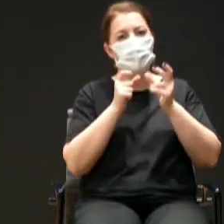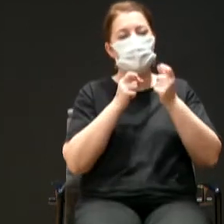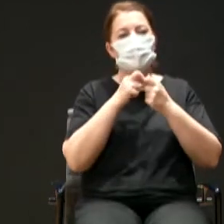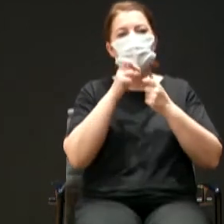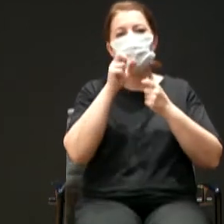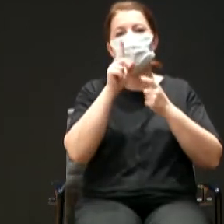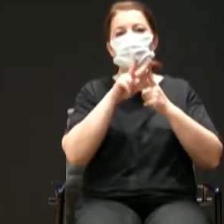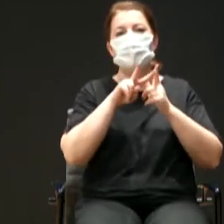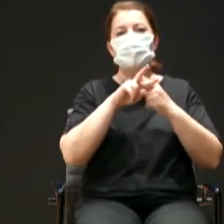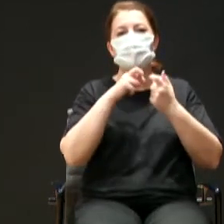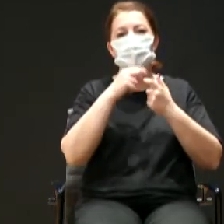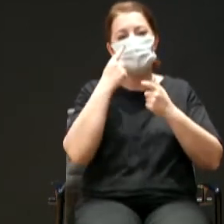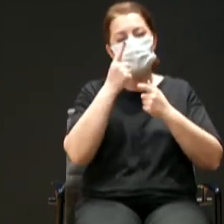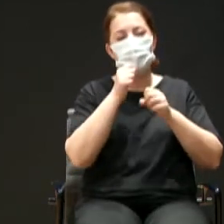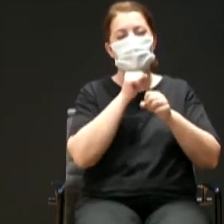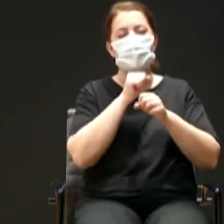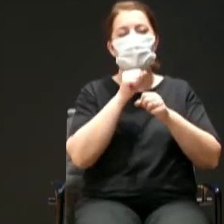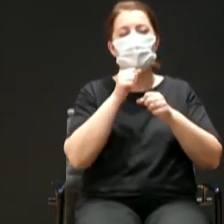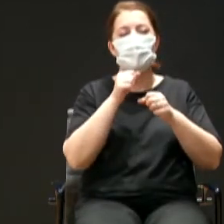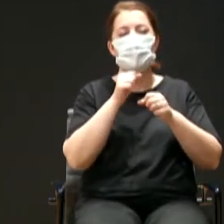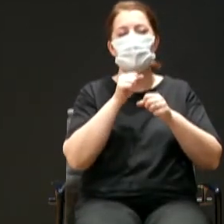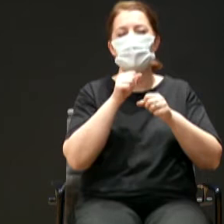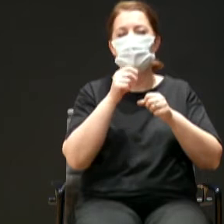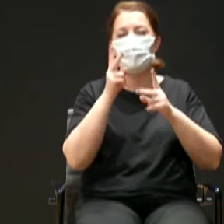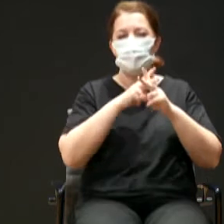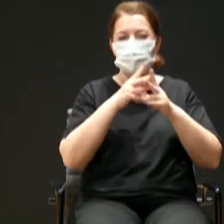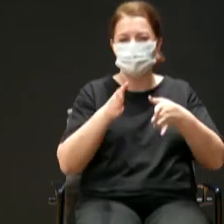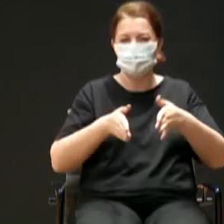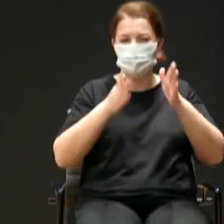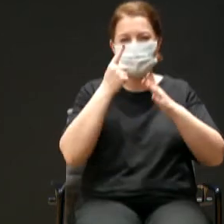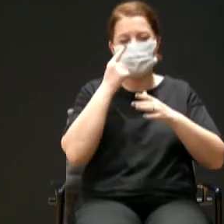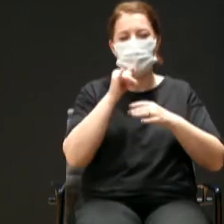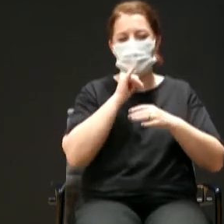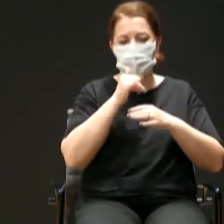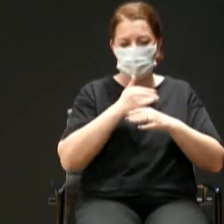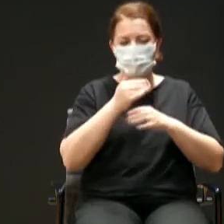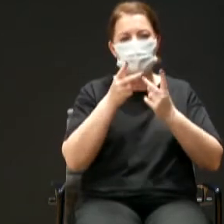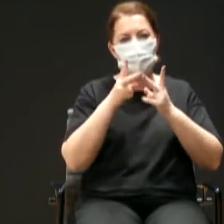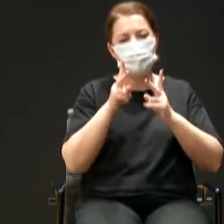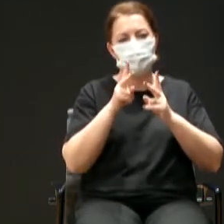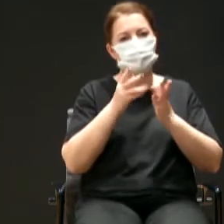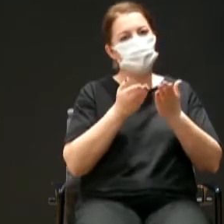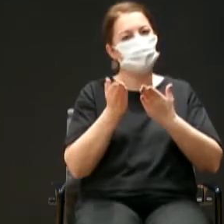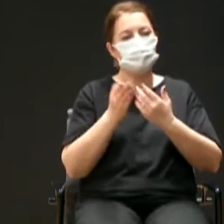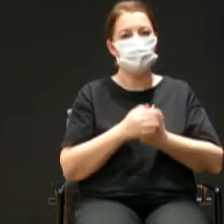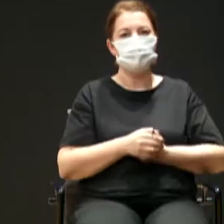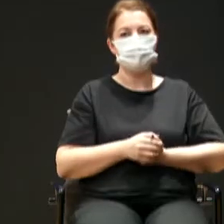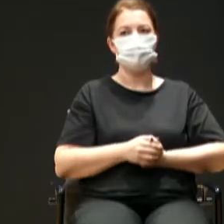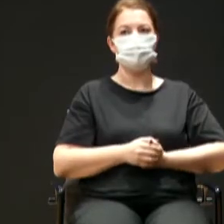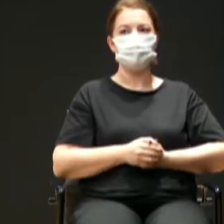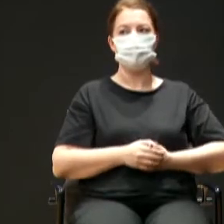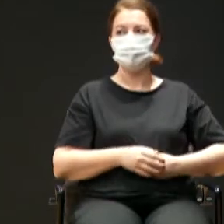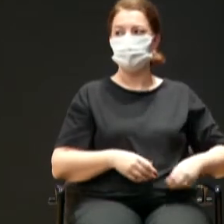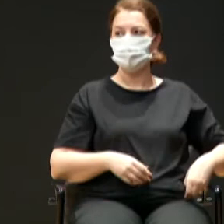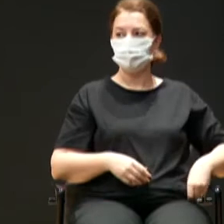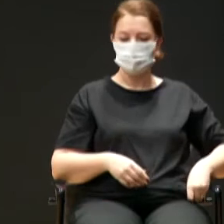Karakolu'na. %80'ini bitmiş durumda. Allah'ın izniyle de Ağustos sonuna doğru açılacağız. Teşekkür ediyorum. Tamam. Evet, Nuri